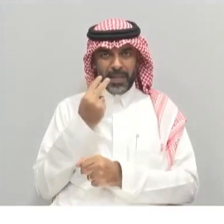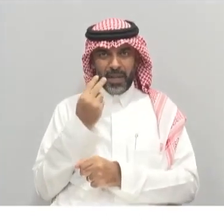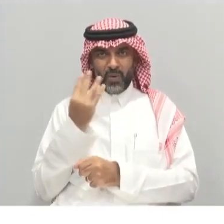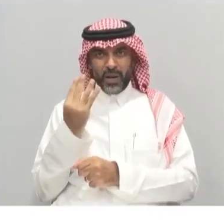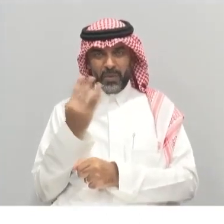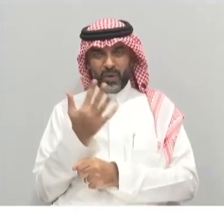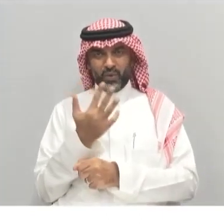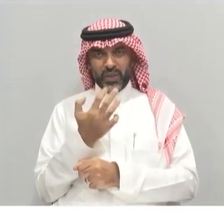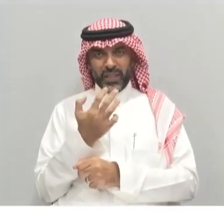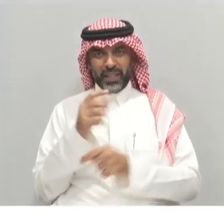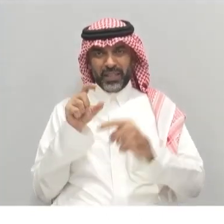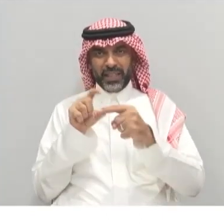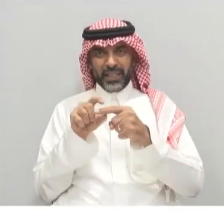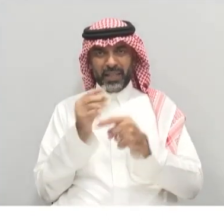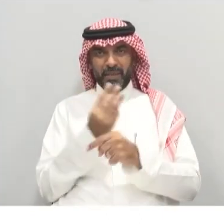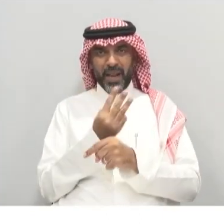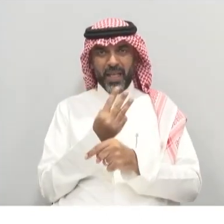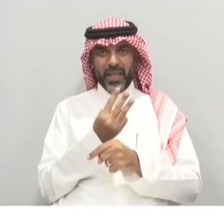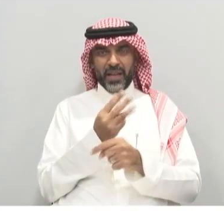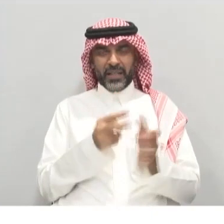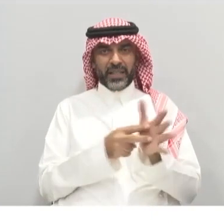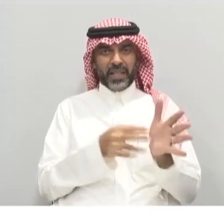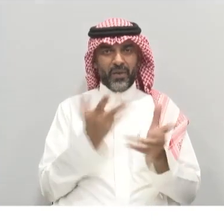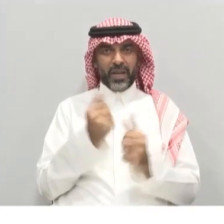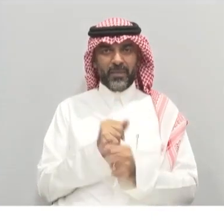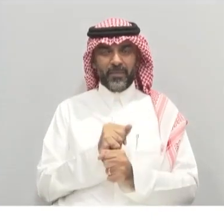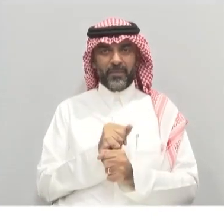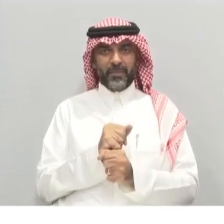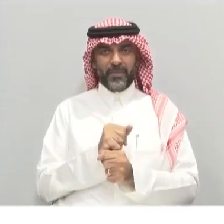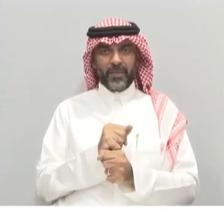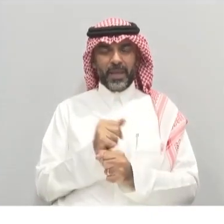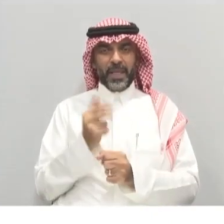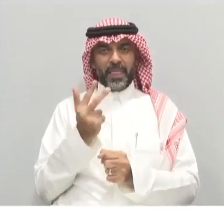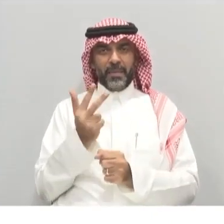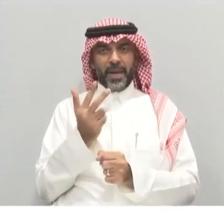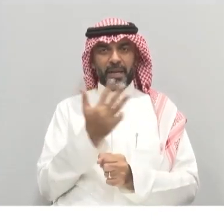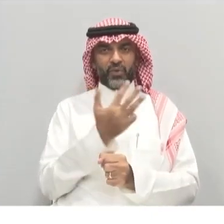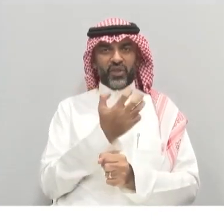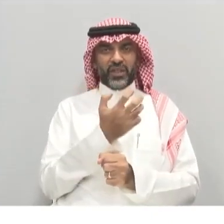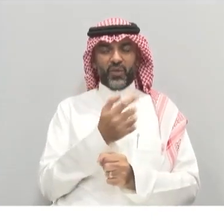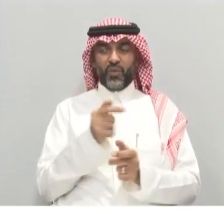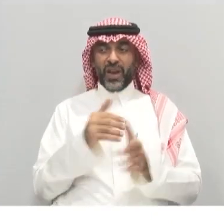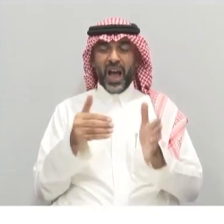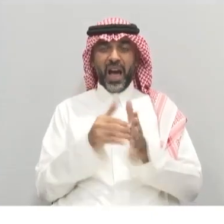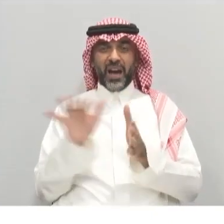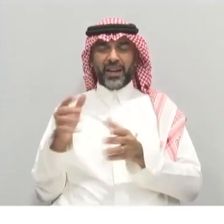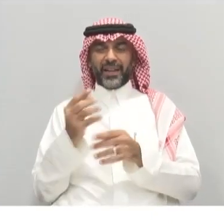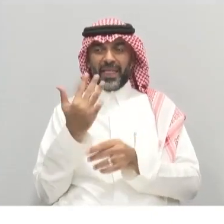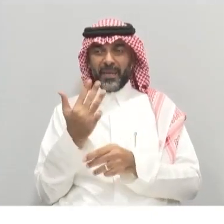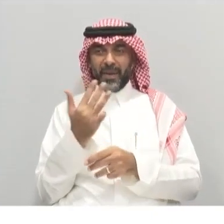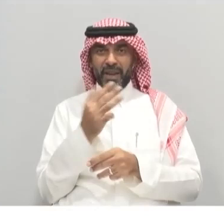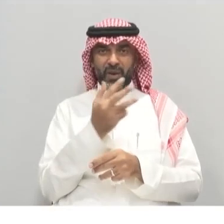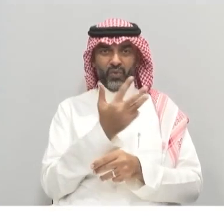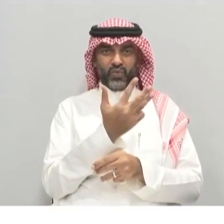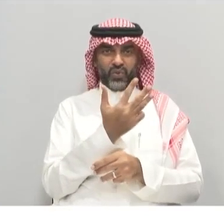294 تقسيم ثلاثه يكون الناتج 98 وفي النهايه نطرح ثمانيه من ان هذا